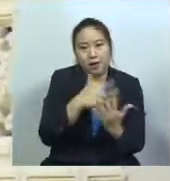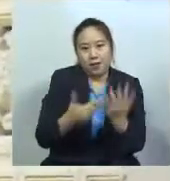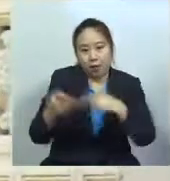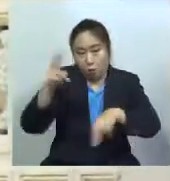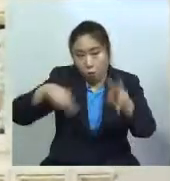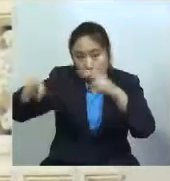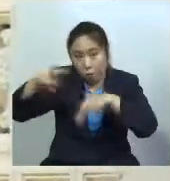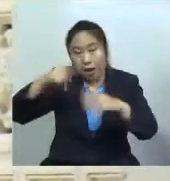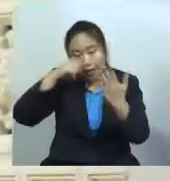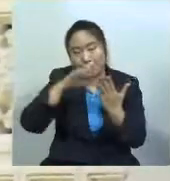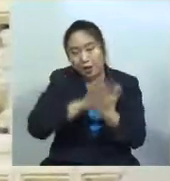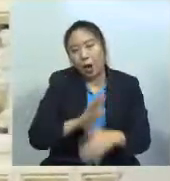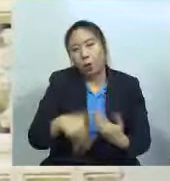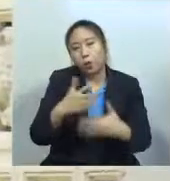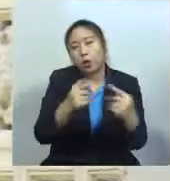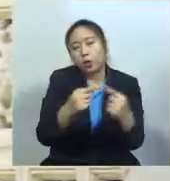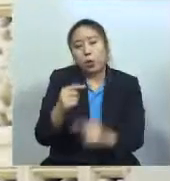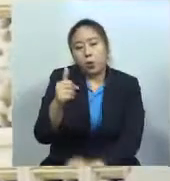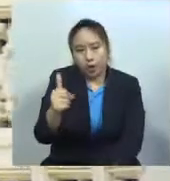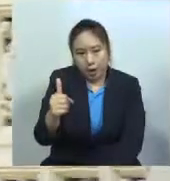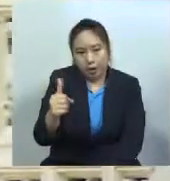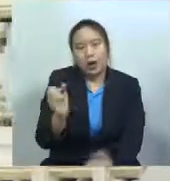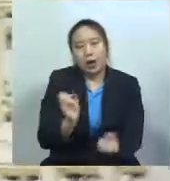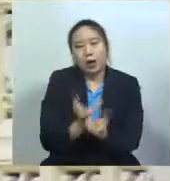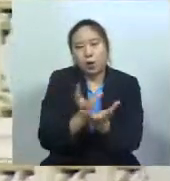แลให้ประเทศเดินหน้าต่อไปได้และ